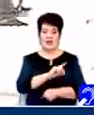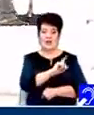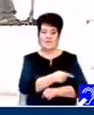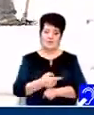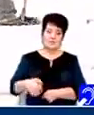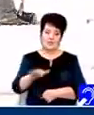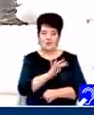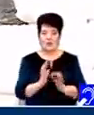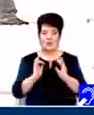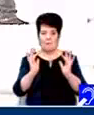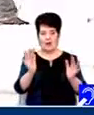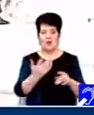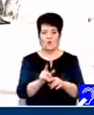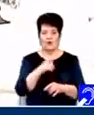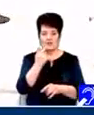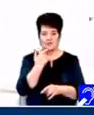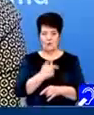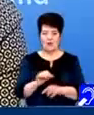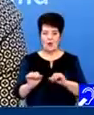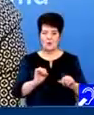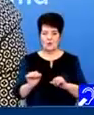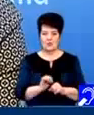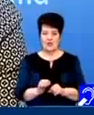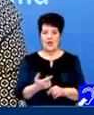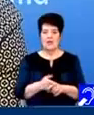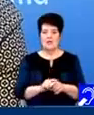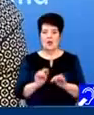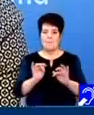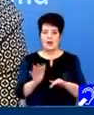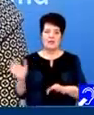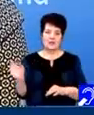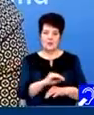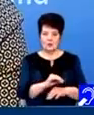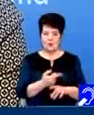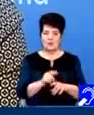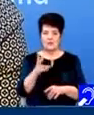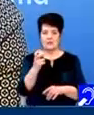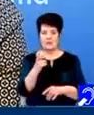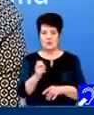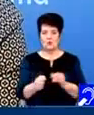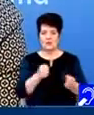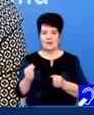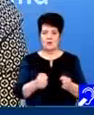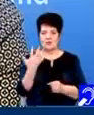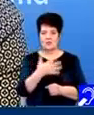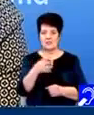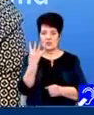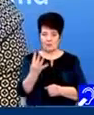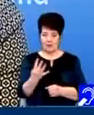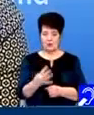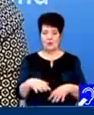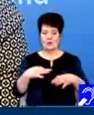toate parcurile, cel puțin asta spun autoritățile. La 7 au venit practic toți cei peste 300 de angajați, cu 54 de